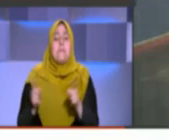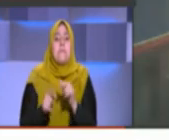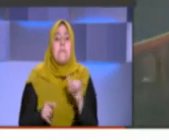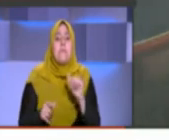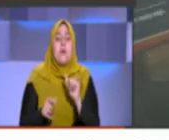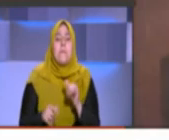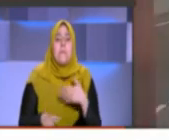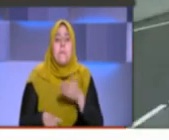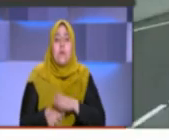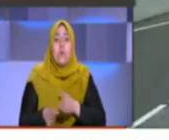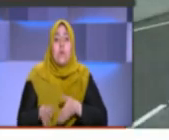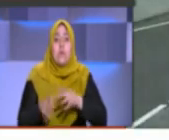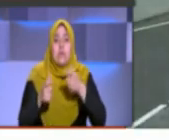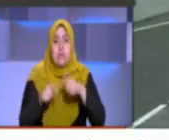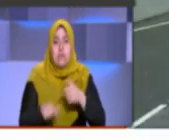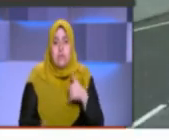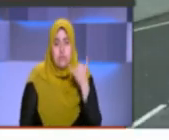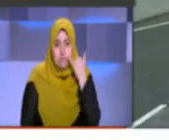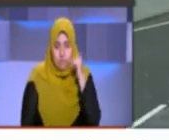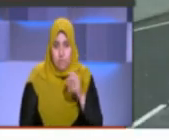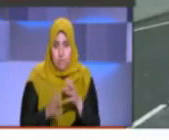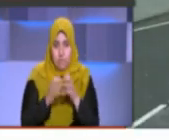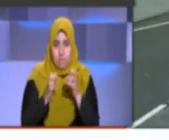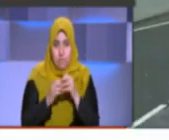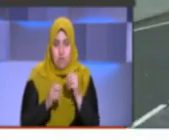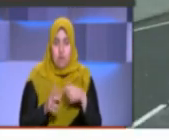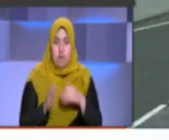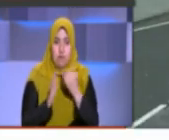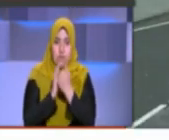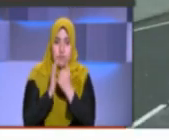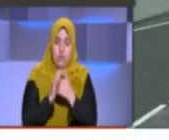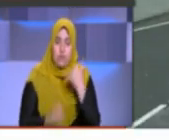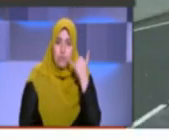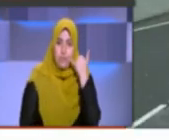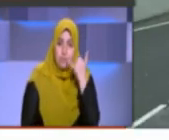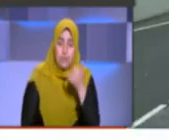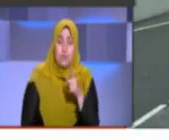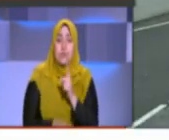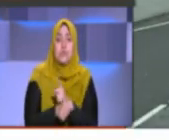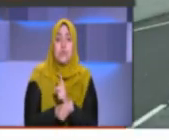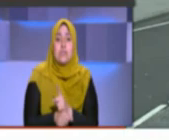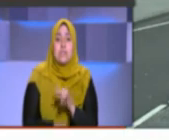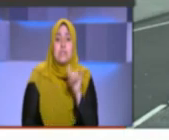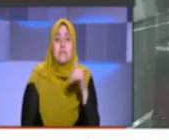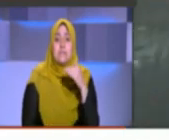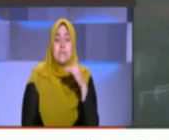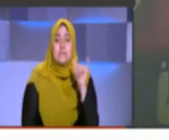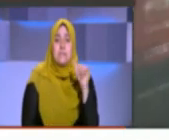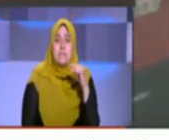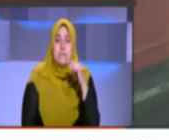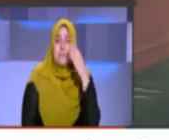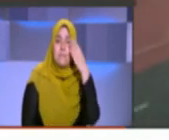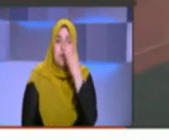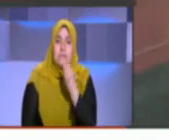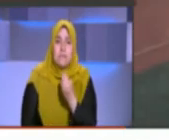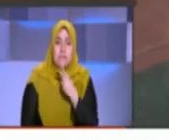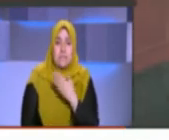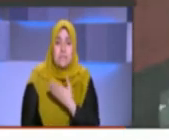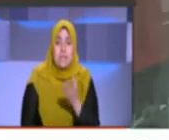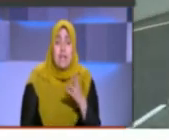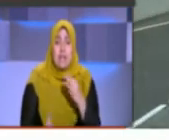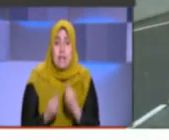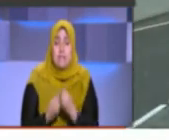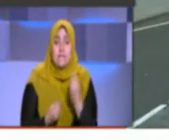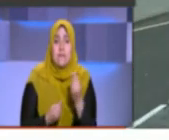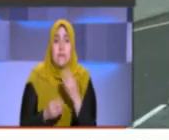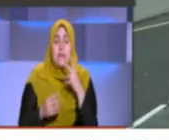لكل دولة، ينضم إلينا هاتفيا الأستاذ محمد نجم، المحلل الاقتصادي. أستاذ محمد، مساء الخير وأهلا بك في هذه الجولة الإخبارية. وبالتأكيد لا